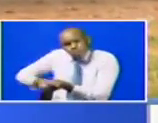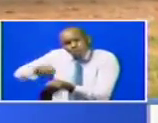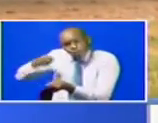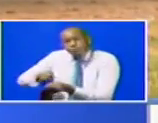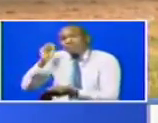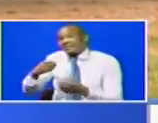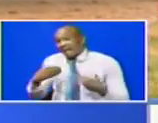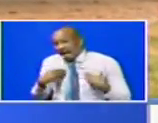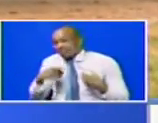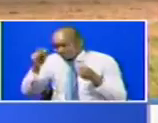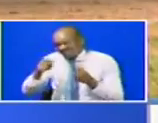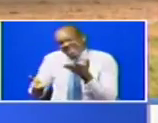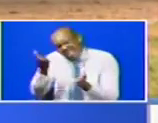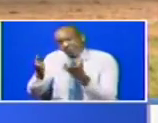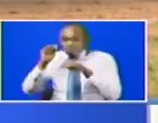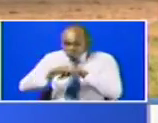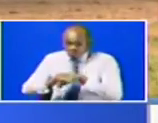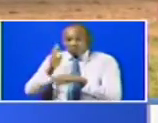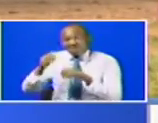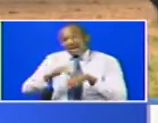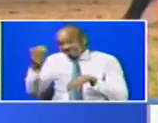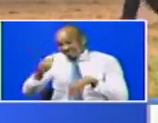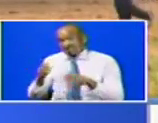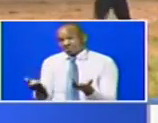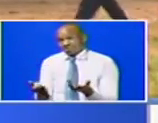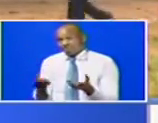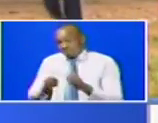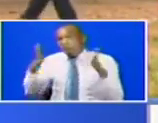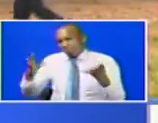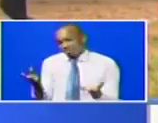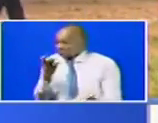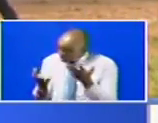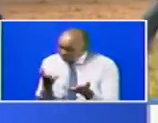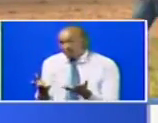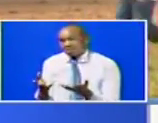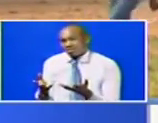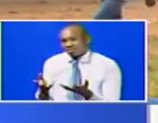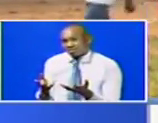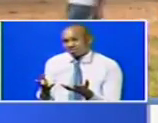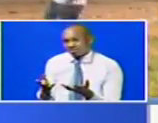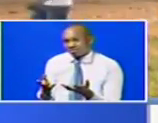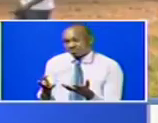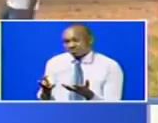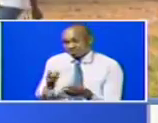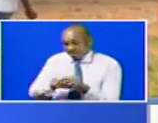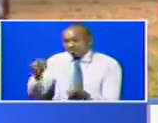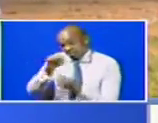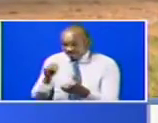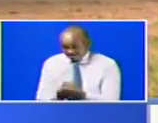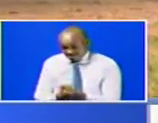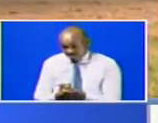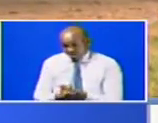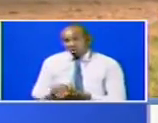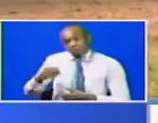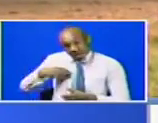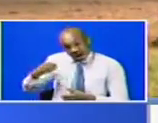Na kuelezea kidogo juu ya mambo ambayo yanaweza adhiri gurudumu ipasuke ama ilipuka wakati gari na mtu anaendesha gari. So kuna ile